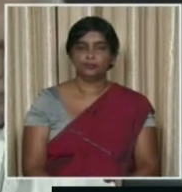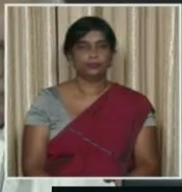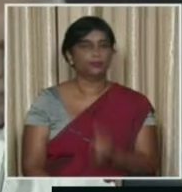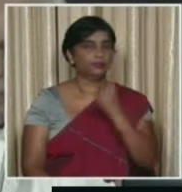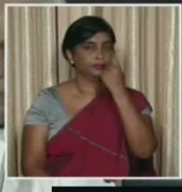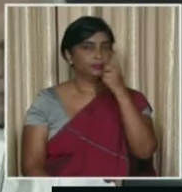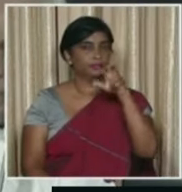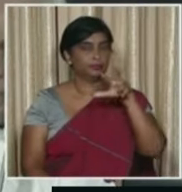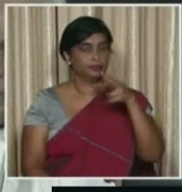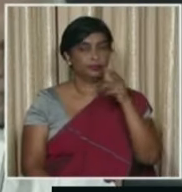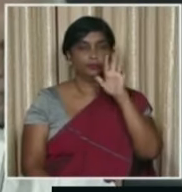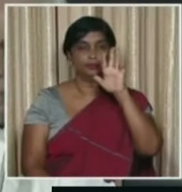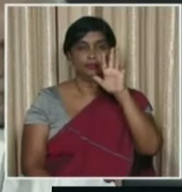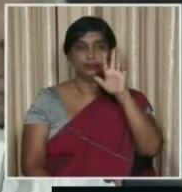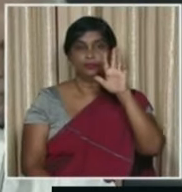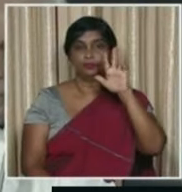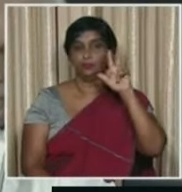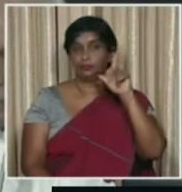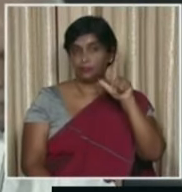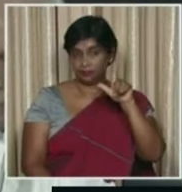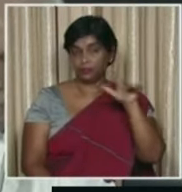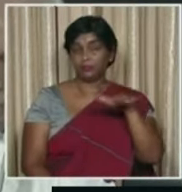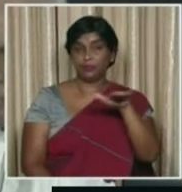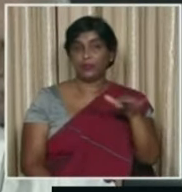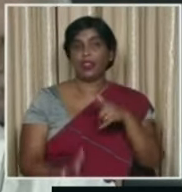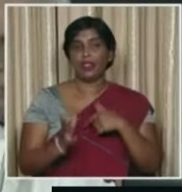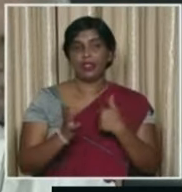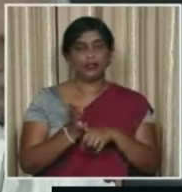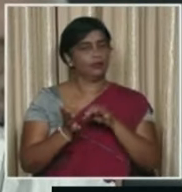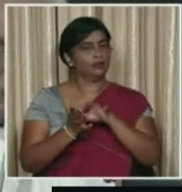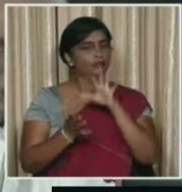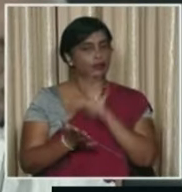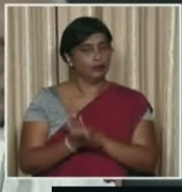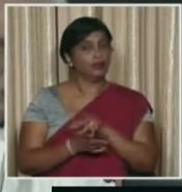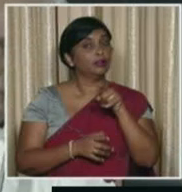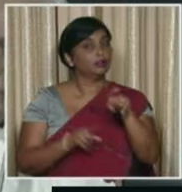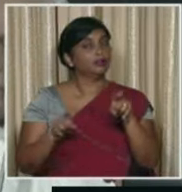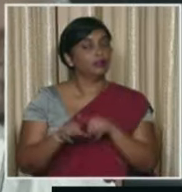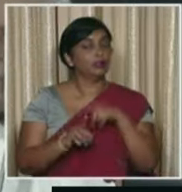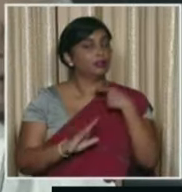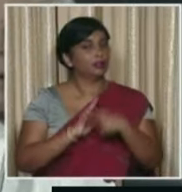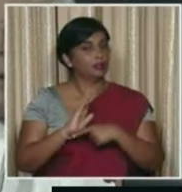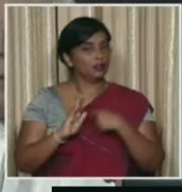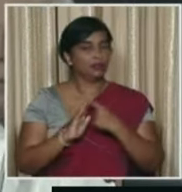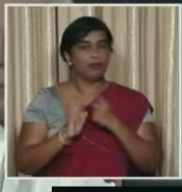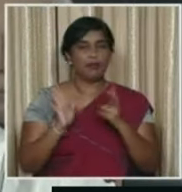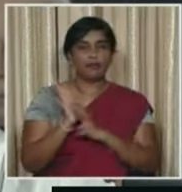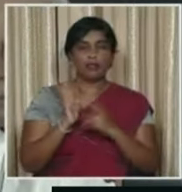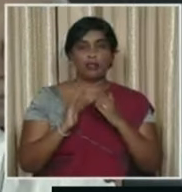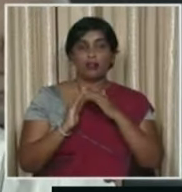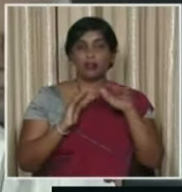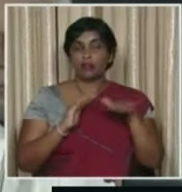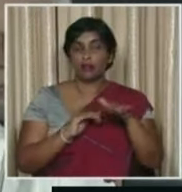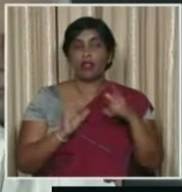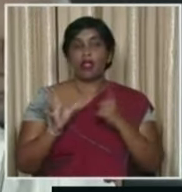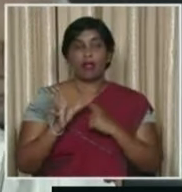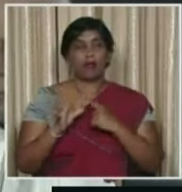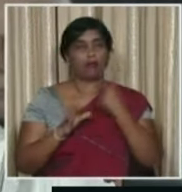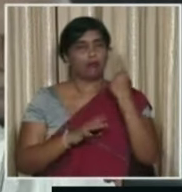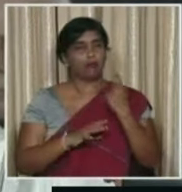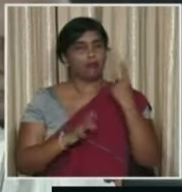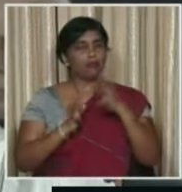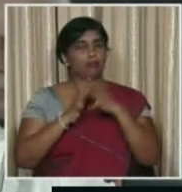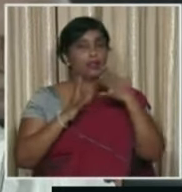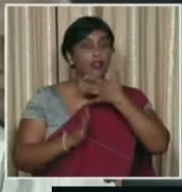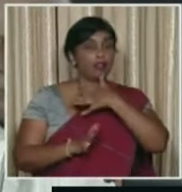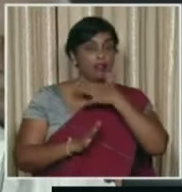එක්දාසට අනුවතේ ලංකා මුඩුබි මාඥා පනස සම්මත වුණා. ඒ අටතේ රටපුරා ගැමීඩම් අක්කර දවස් දහස් ගණනකින්